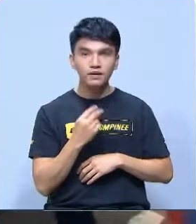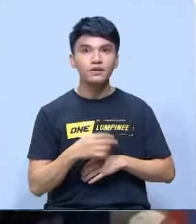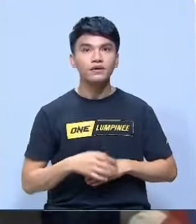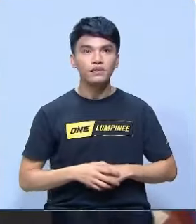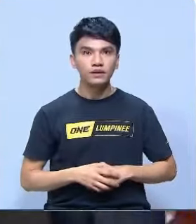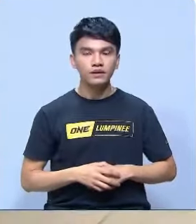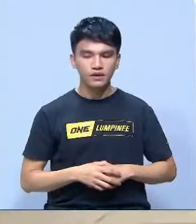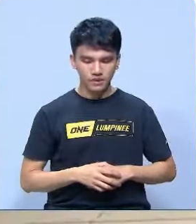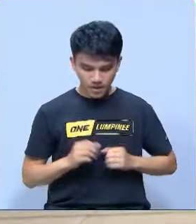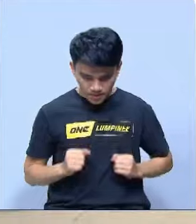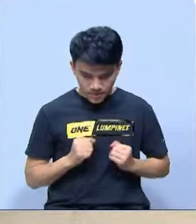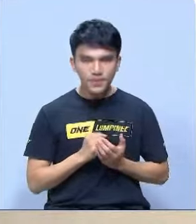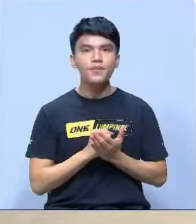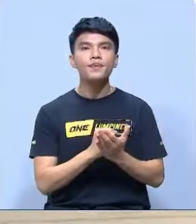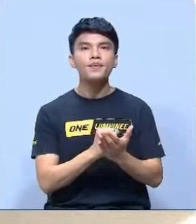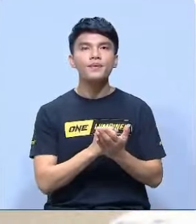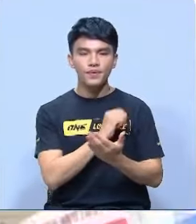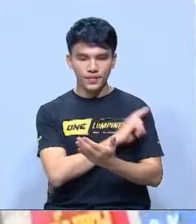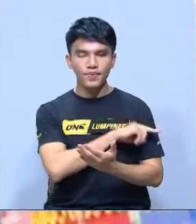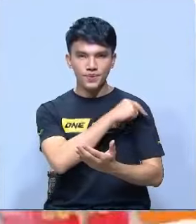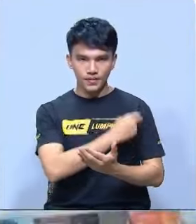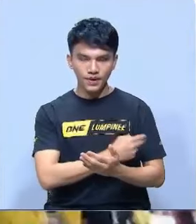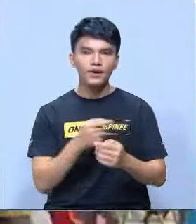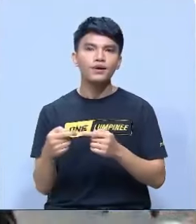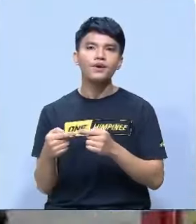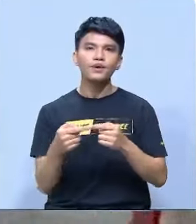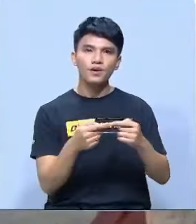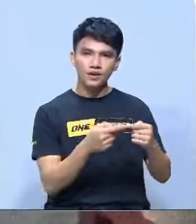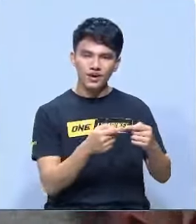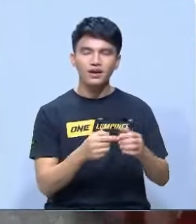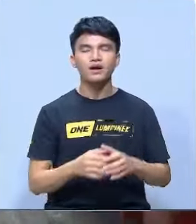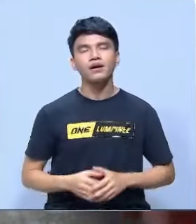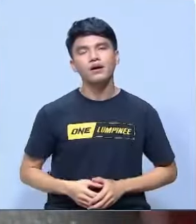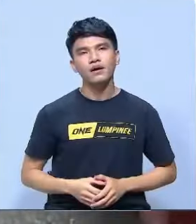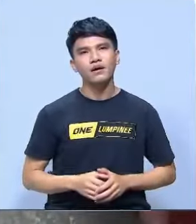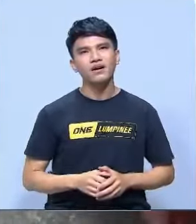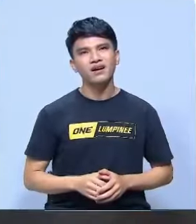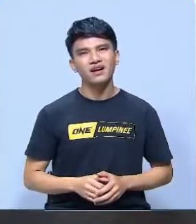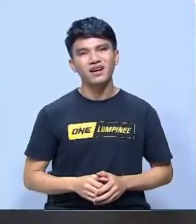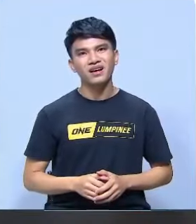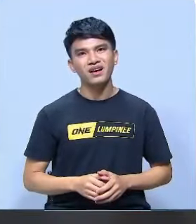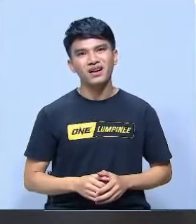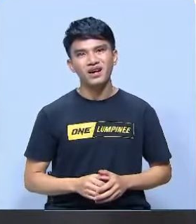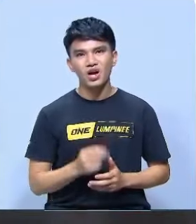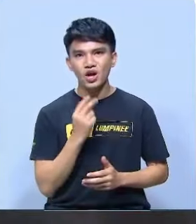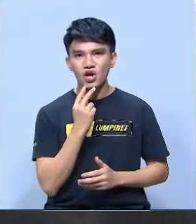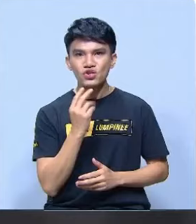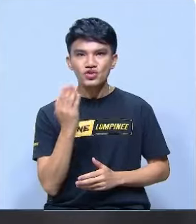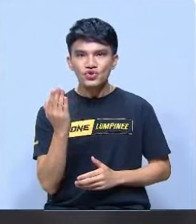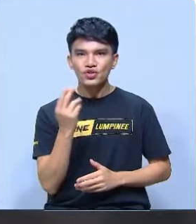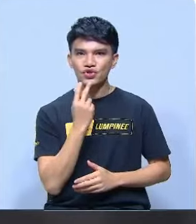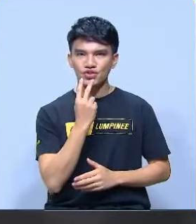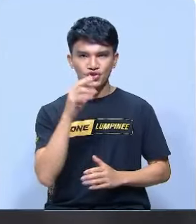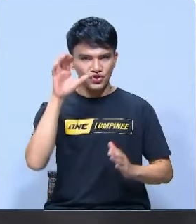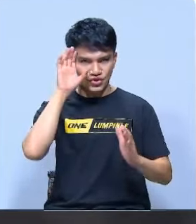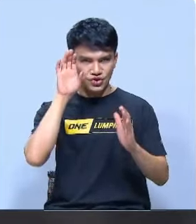อจะนำส่งไปรักษาตัวที่โรงพยาบาลต ่อ ช่องแค่นี้นะที่ตกลงมาน่ะ เห็นใช่ไหมว่าตกมายังไงใช่ไหมเดี๋ยวให้ดูภาพจากกล้องห